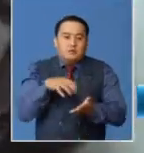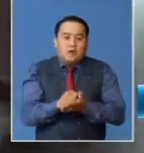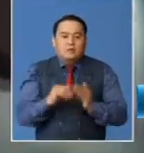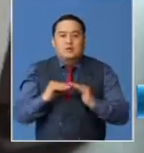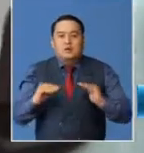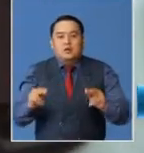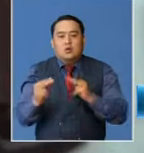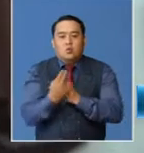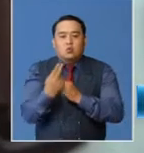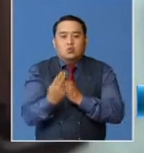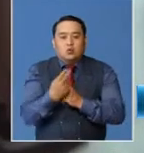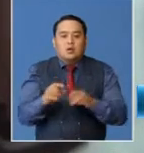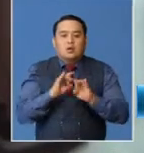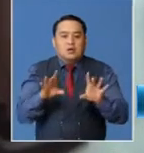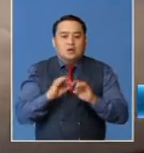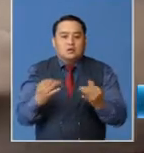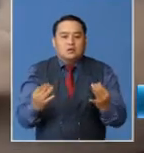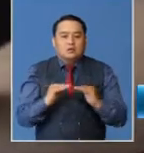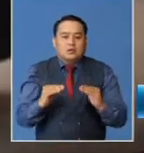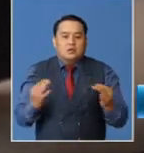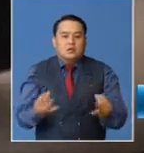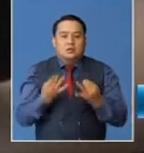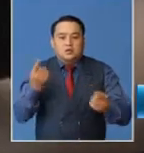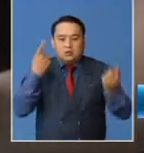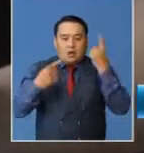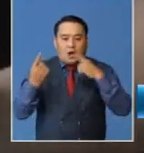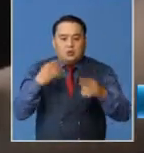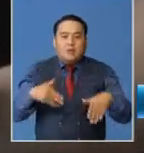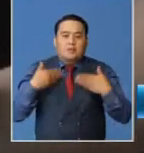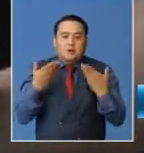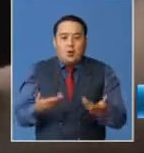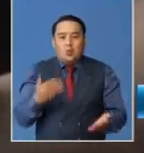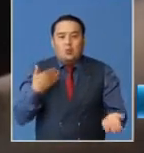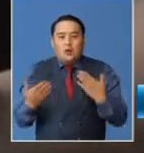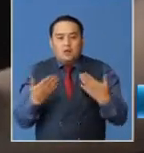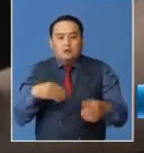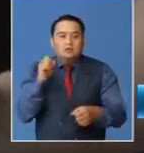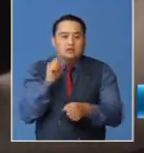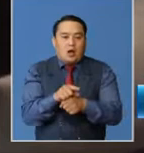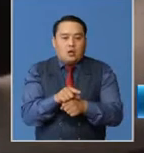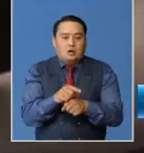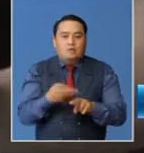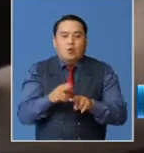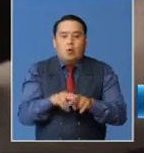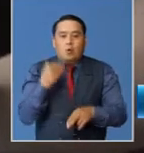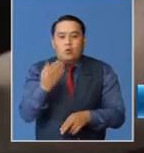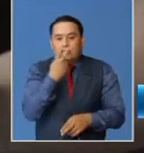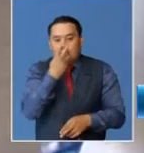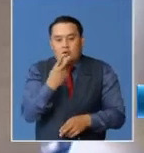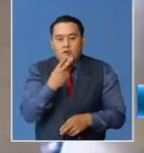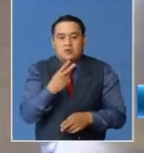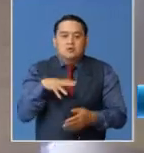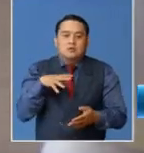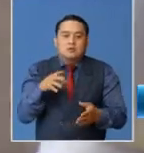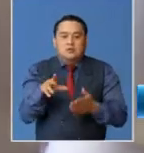поколение учебой. Он рассказывает детям интересные истории и сказки, предлагает упражнения и задачи. Помимо прочего, он ведет